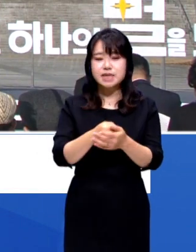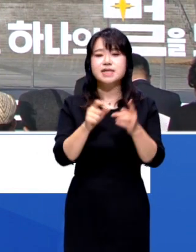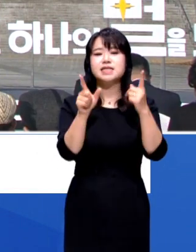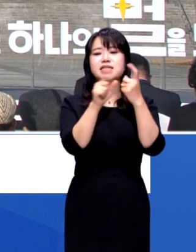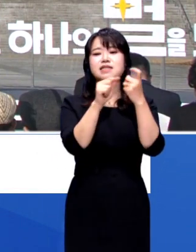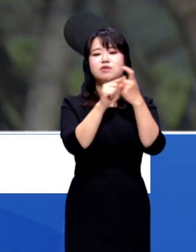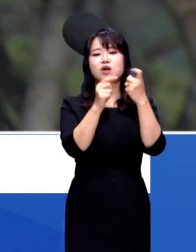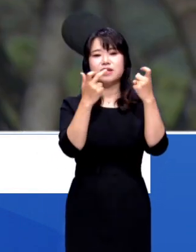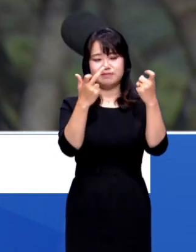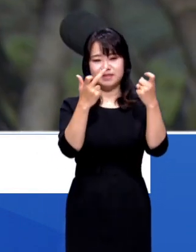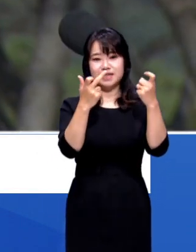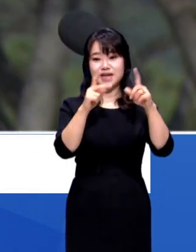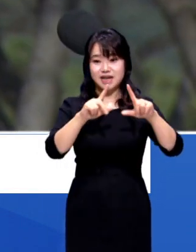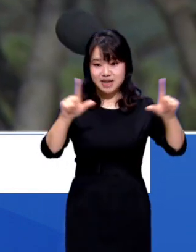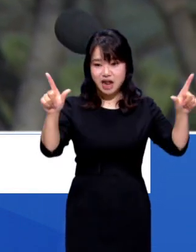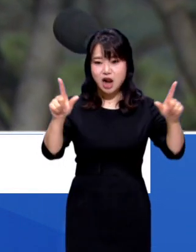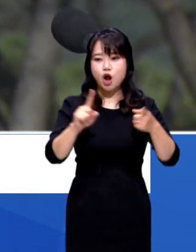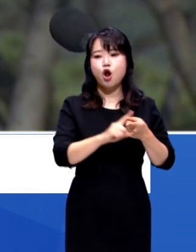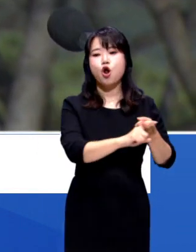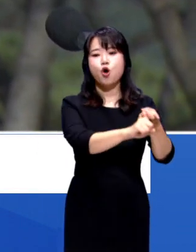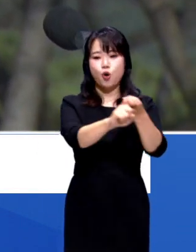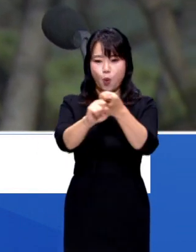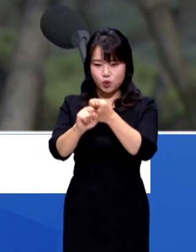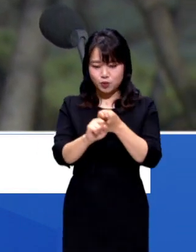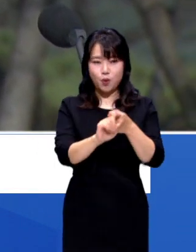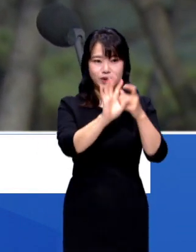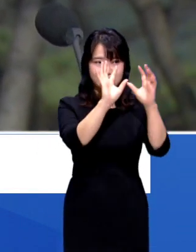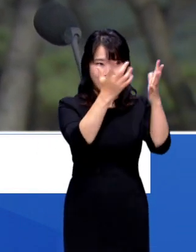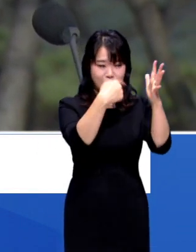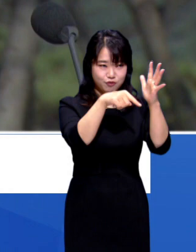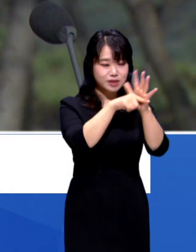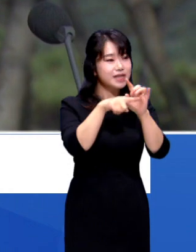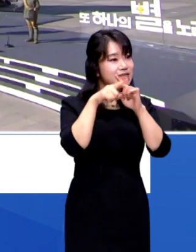네. 순국선열 공동기념일로 그렇게